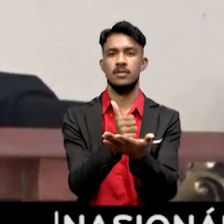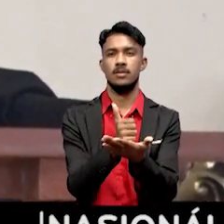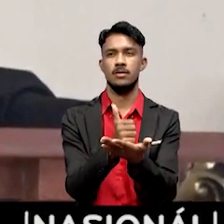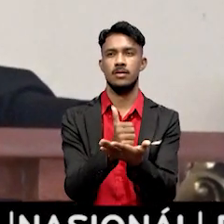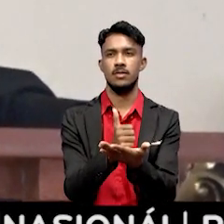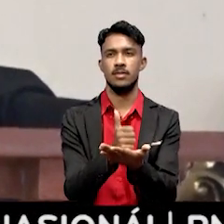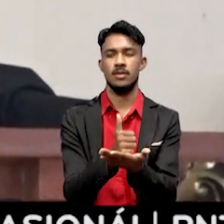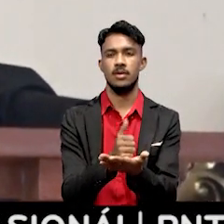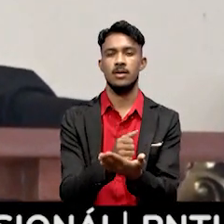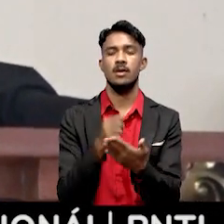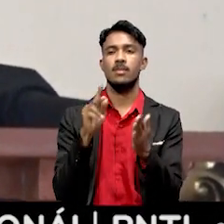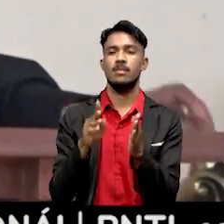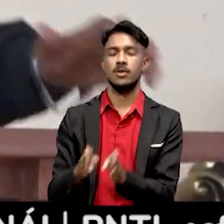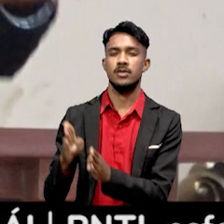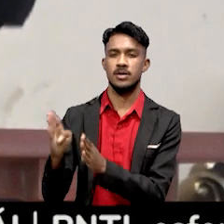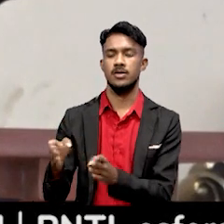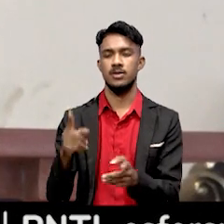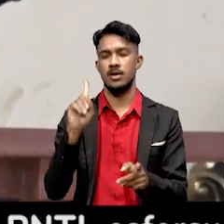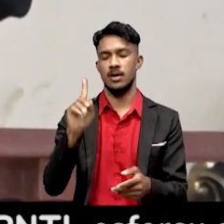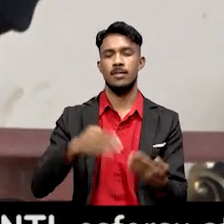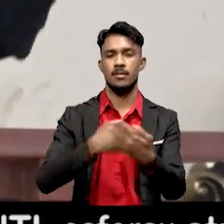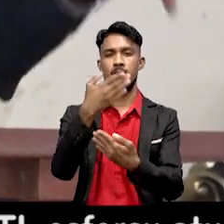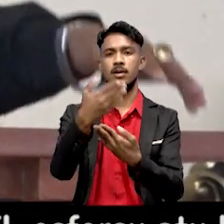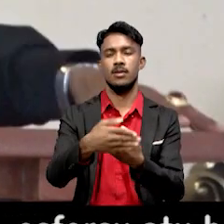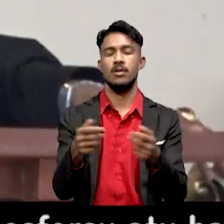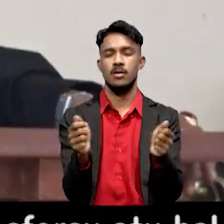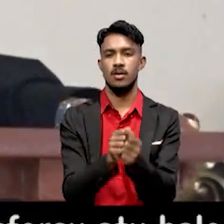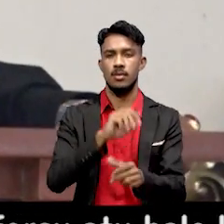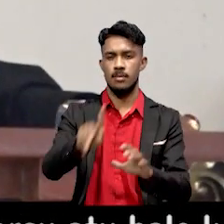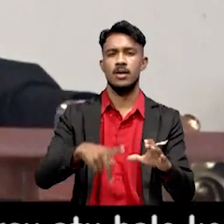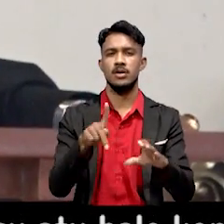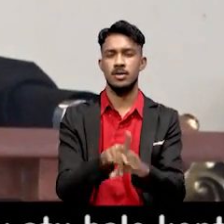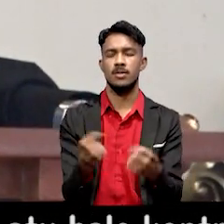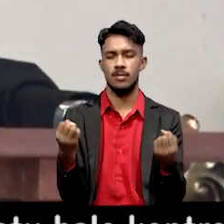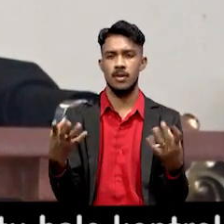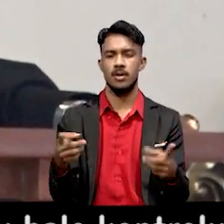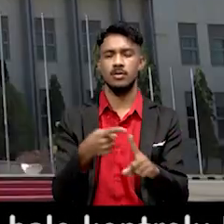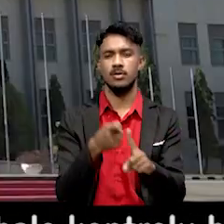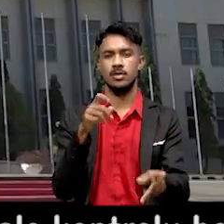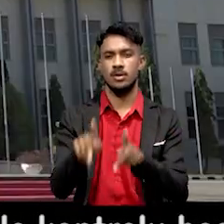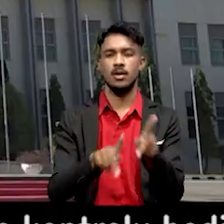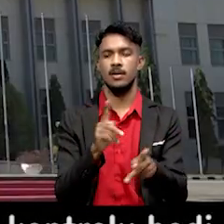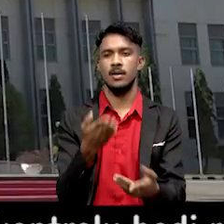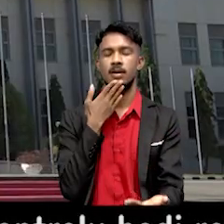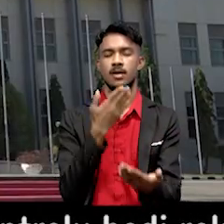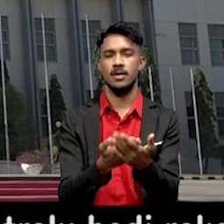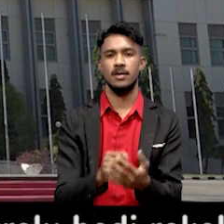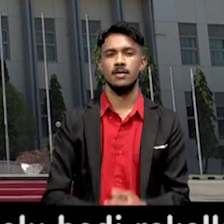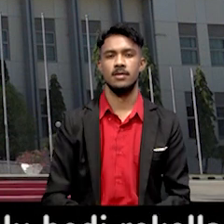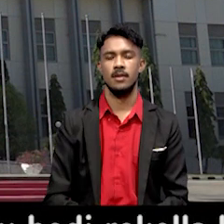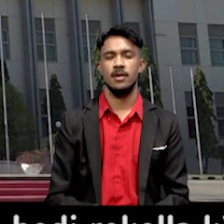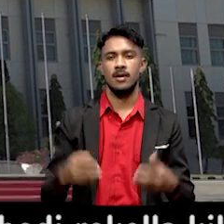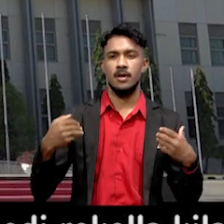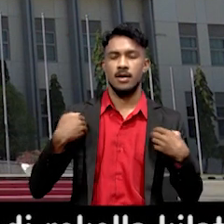proses dengan bawain di forum Pasifik untuk partisipasi maksimum si dalam dunia media global. Ia sesta